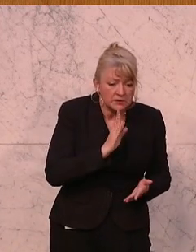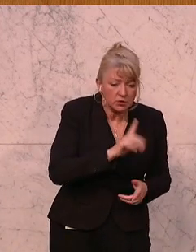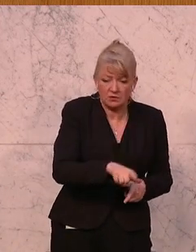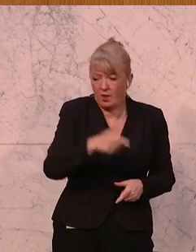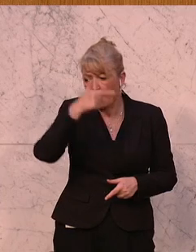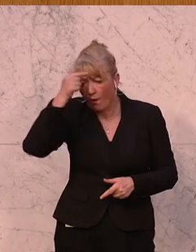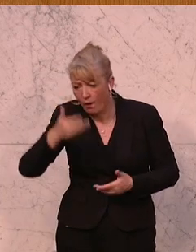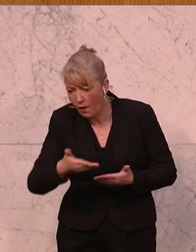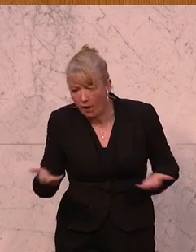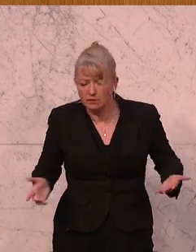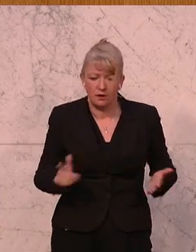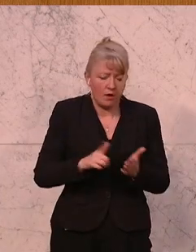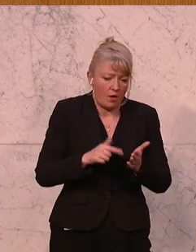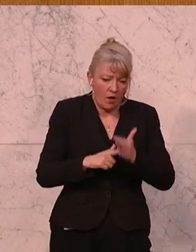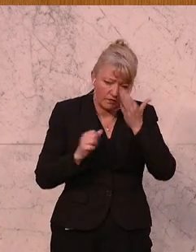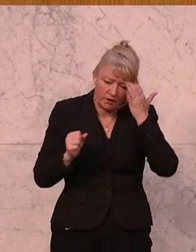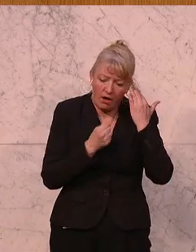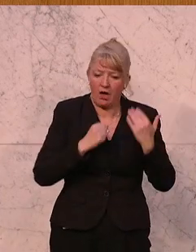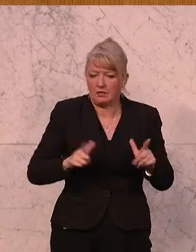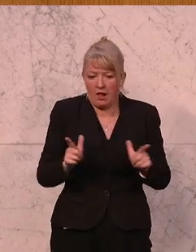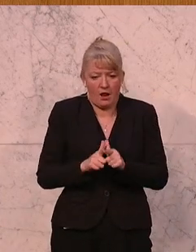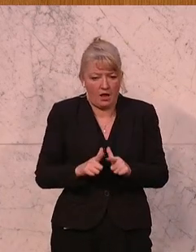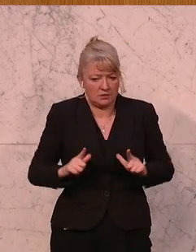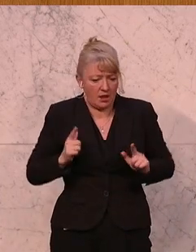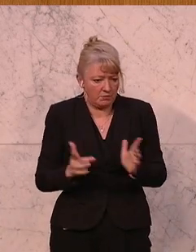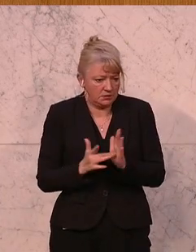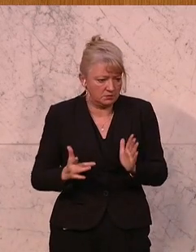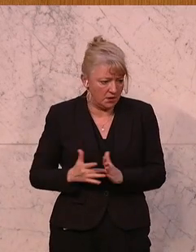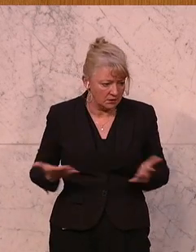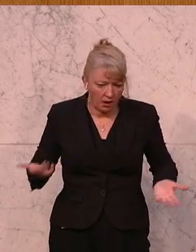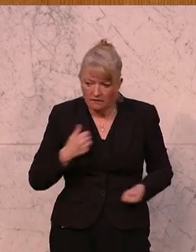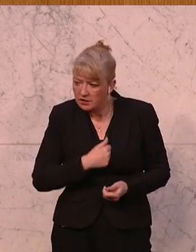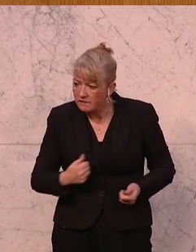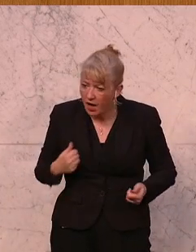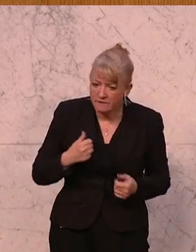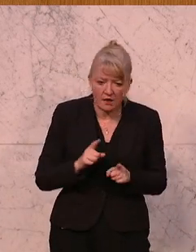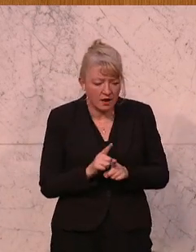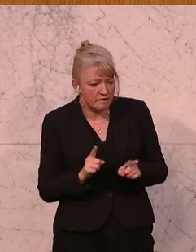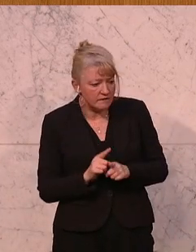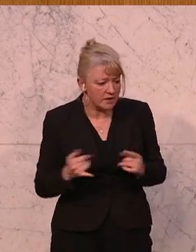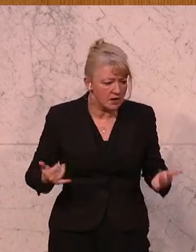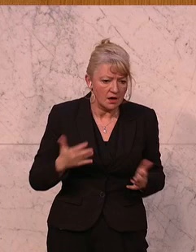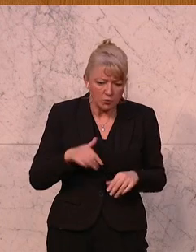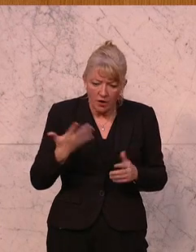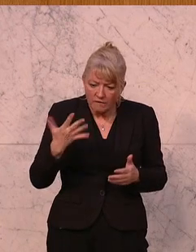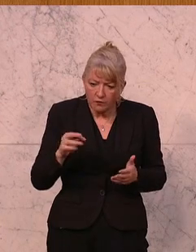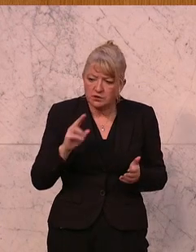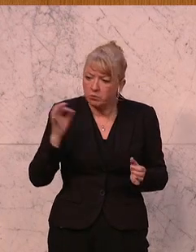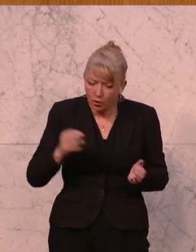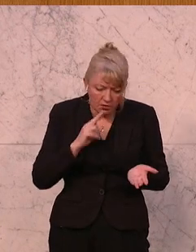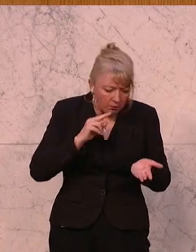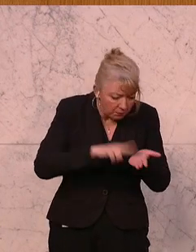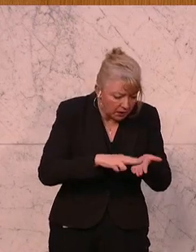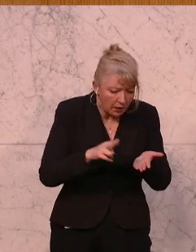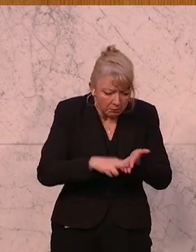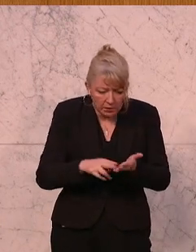einkaufen gehen, sich oft die Lebensmittel nicht mehr leisten können. Es sind verzweifelte Leute, die dann nicht 50% Bitcoin draufkleben, dass sie überhaupt noch Lebensmittel sich